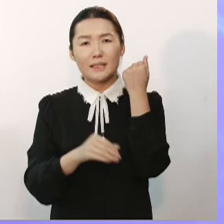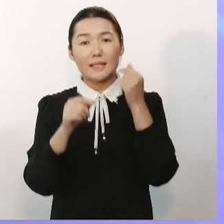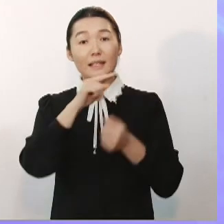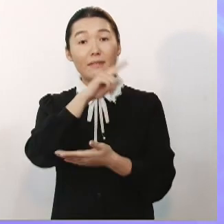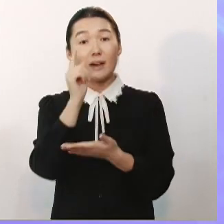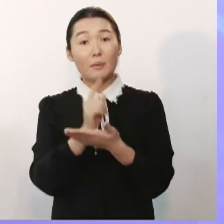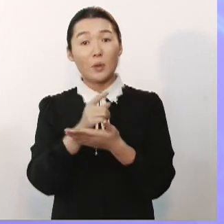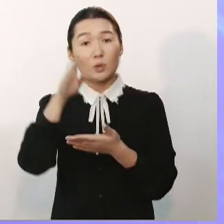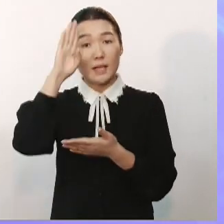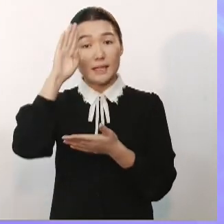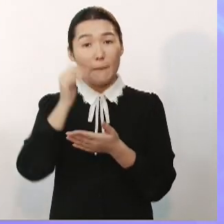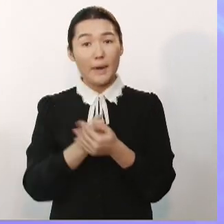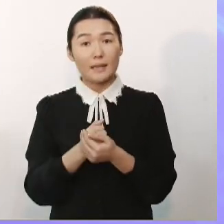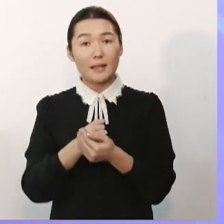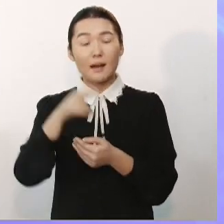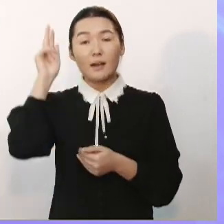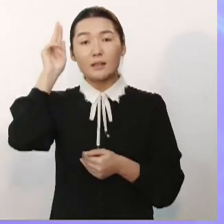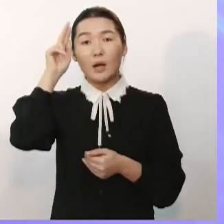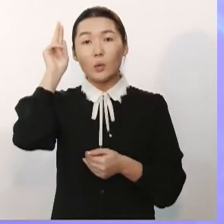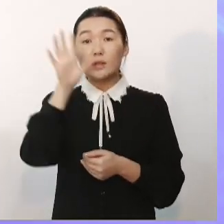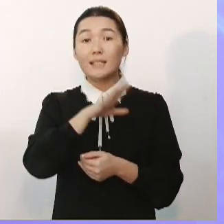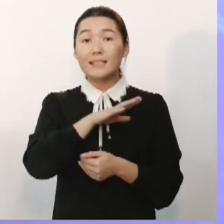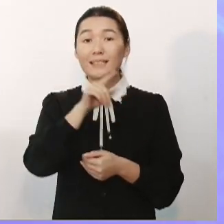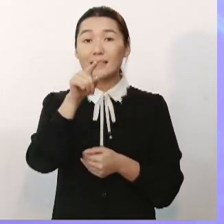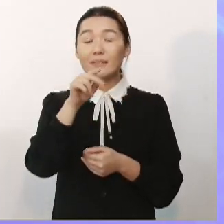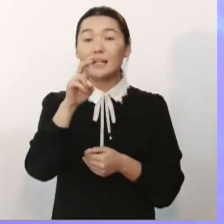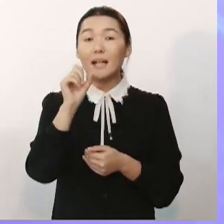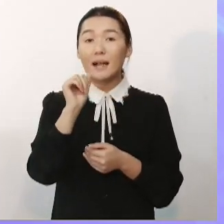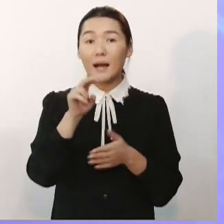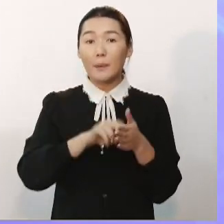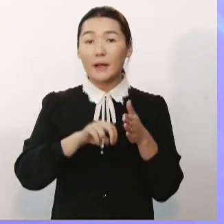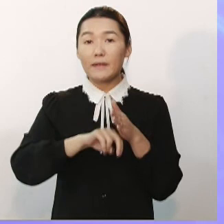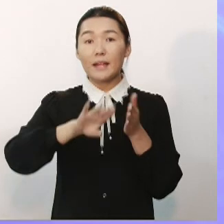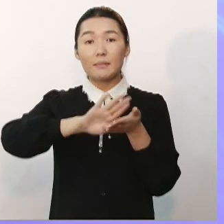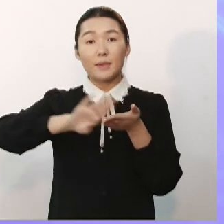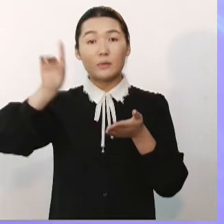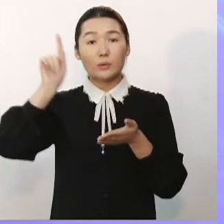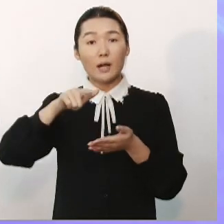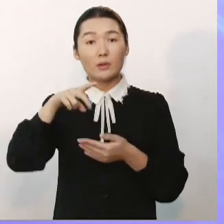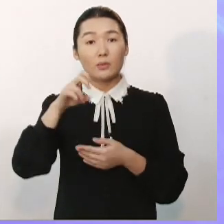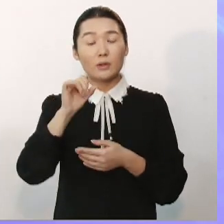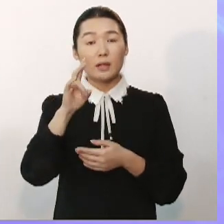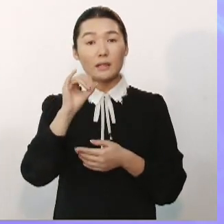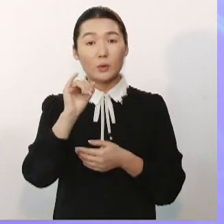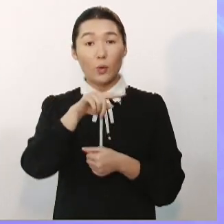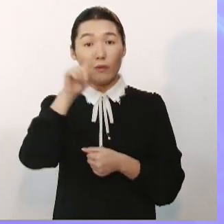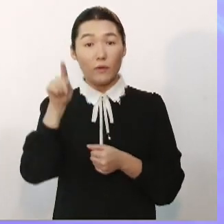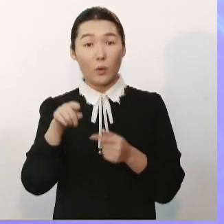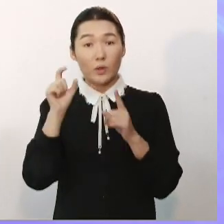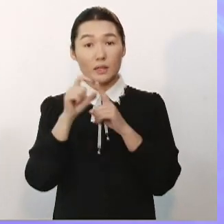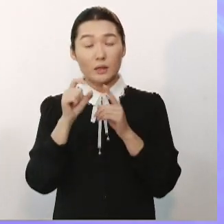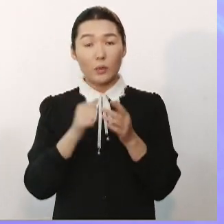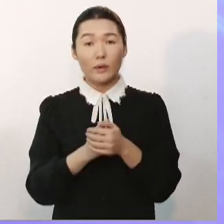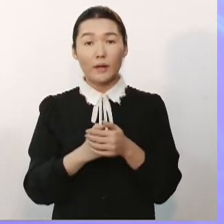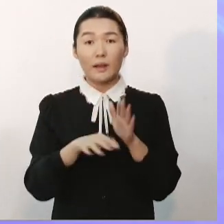Азамата. Научились ли вы, как проверять безударную гласную в корне слова? Выберите себе